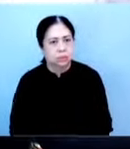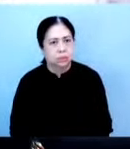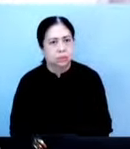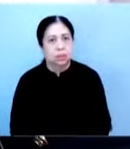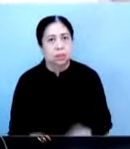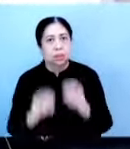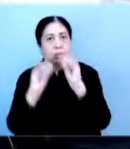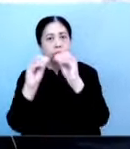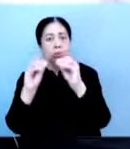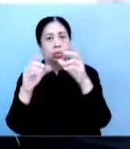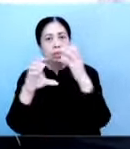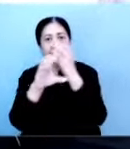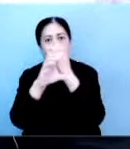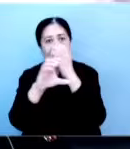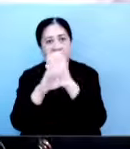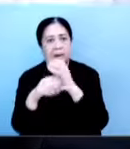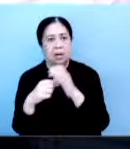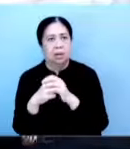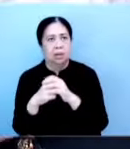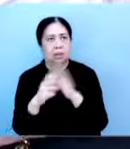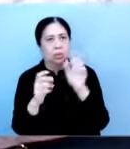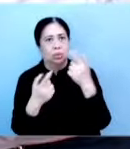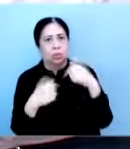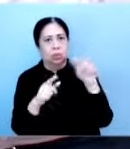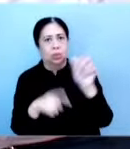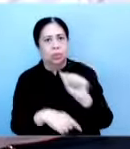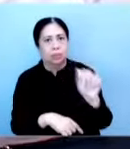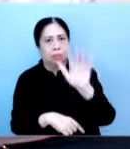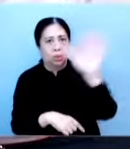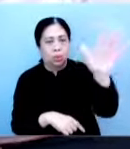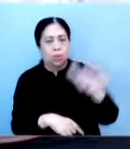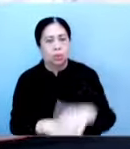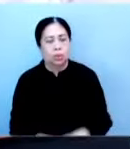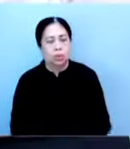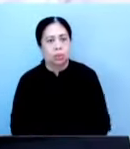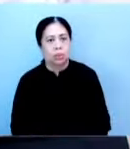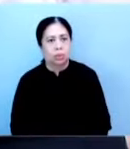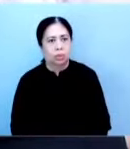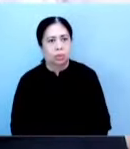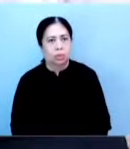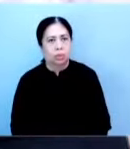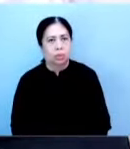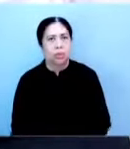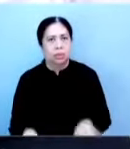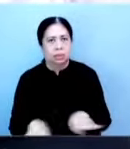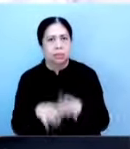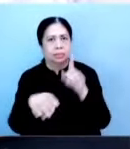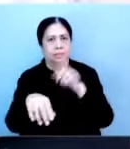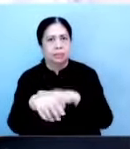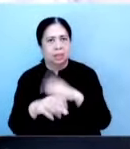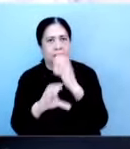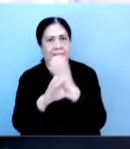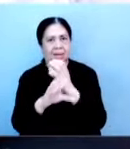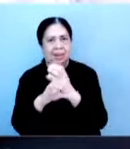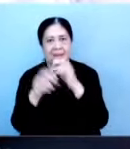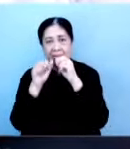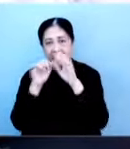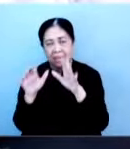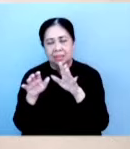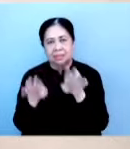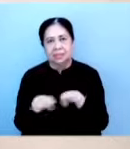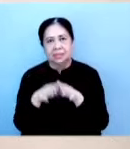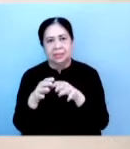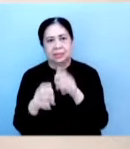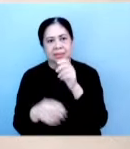sasakyan lang Yes yung mga umaakyat po sa Antipolo cathedral Ayan sinasabay na po n pagpa Okay Mark I'm sure